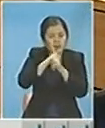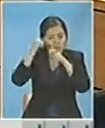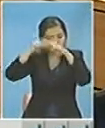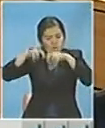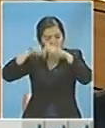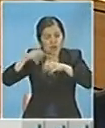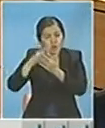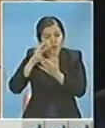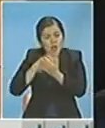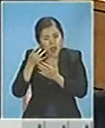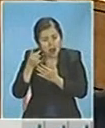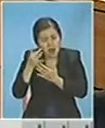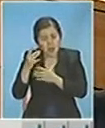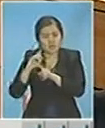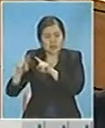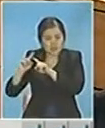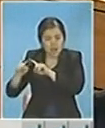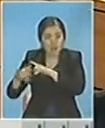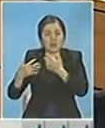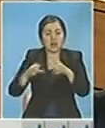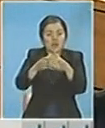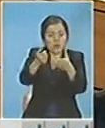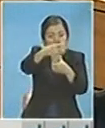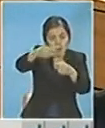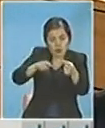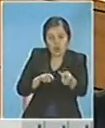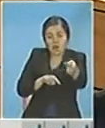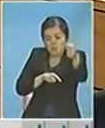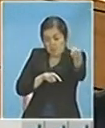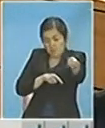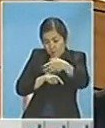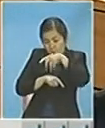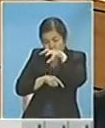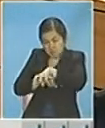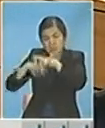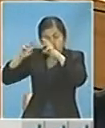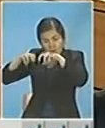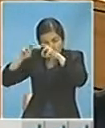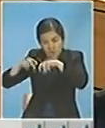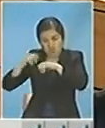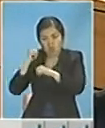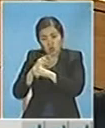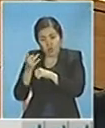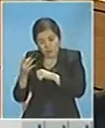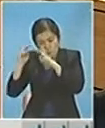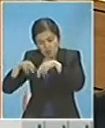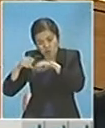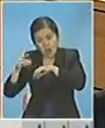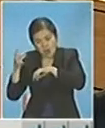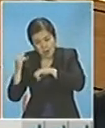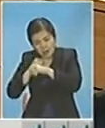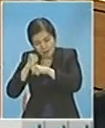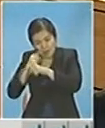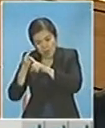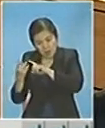บ้างแล้วก็สำนักราชบัณฑิตเนี่ยชี้นำลงไปที่สำนักวิจัยเนี่ยนะครับว่าสำนักวิจัยควรจะต้องวิจัยอย่างนี้อย่าง